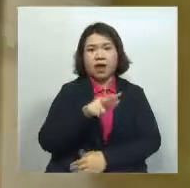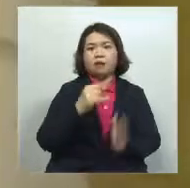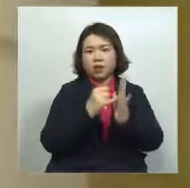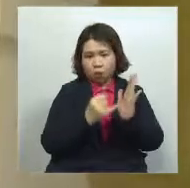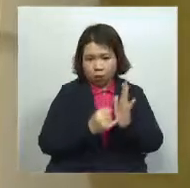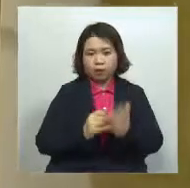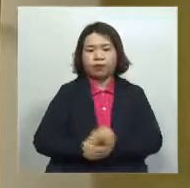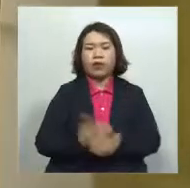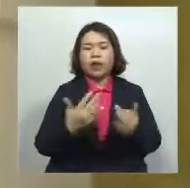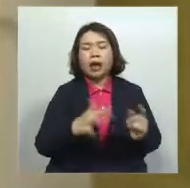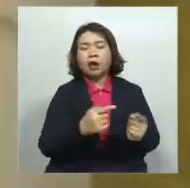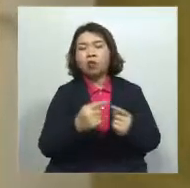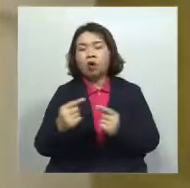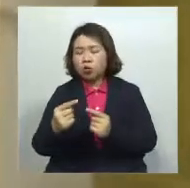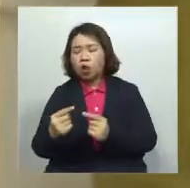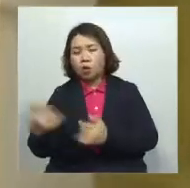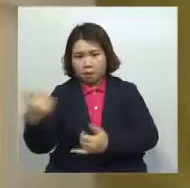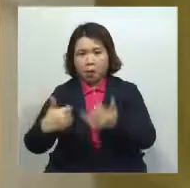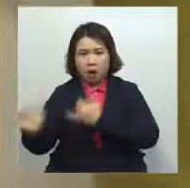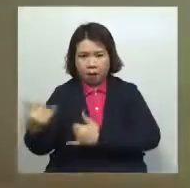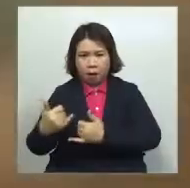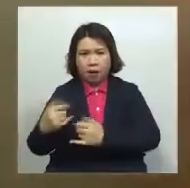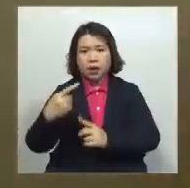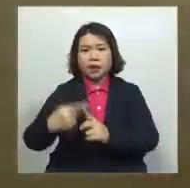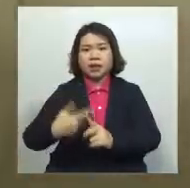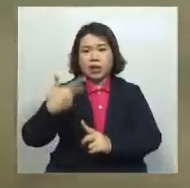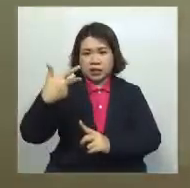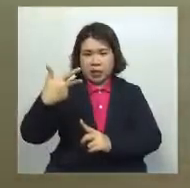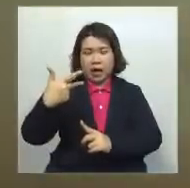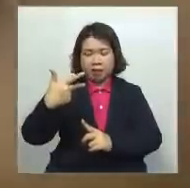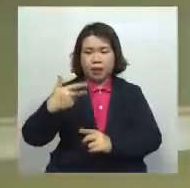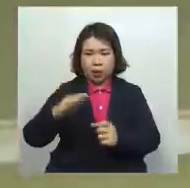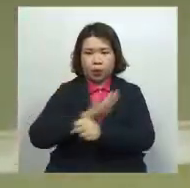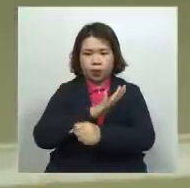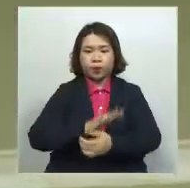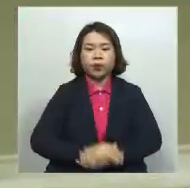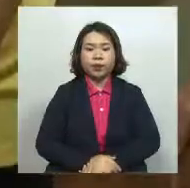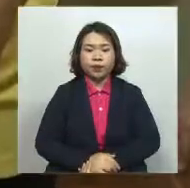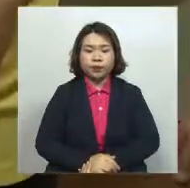ดจากนั้นจะทยอยให้จังหวัดที่เหลือมารับภายในเดือนมีนาคมนี้